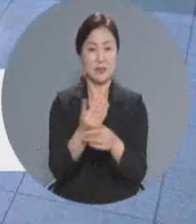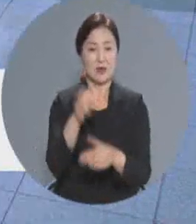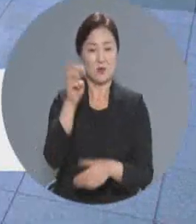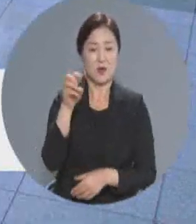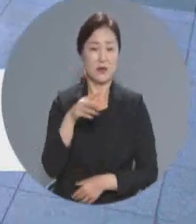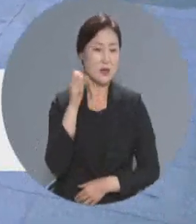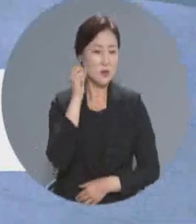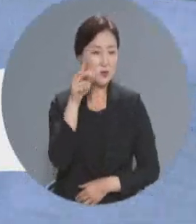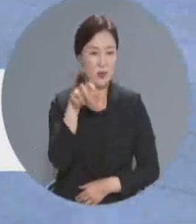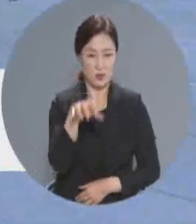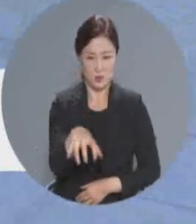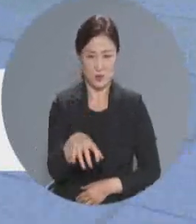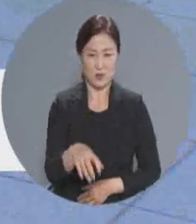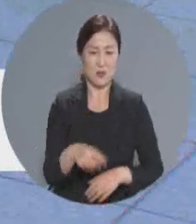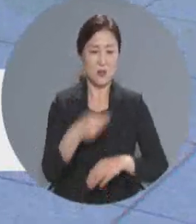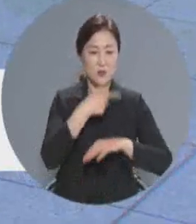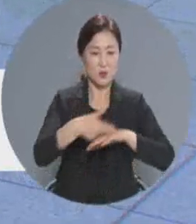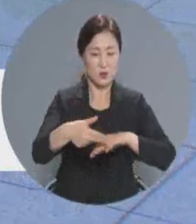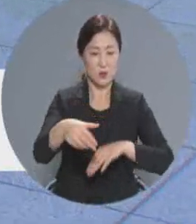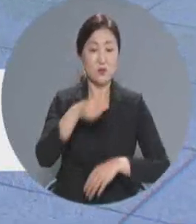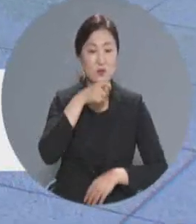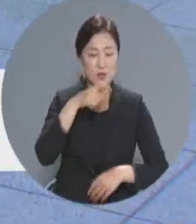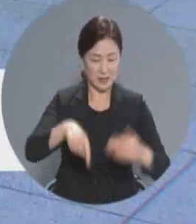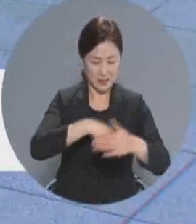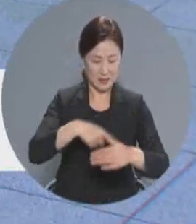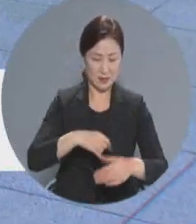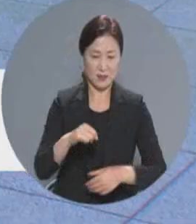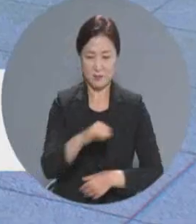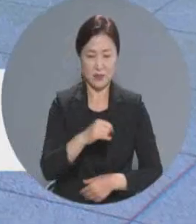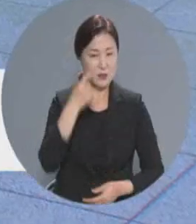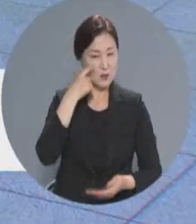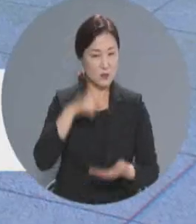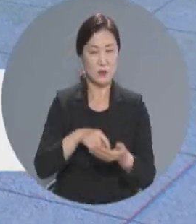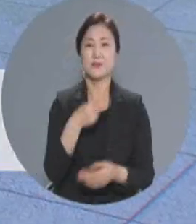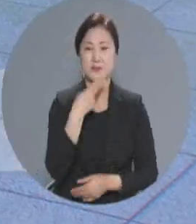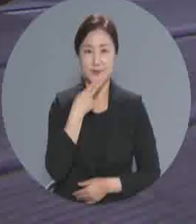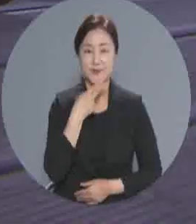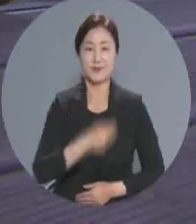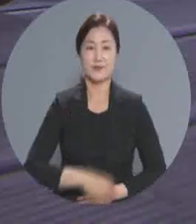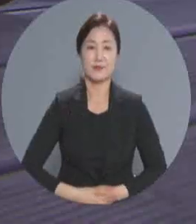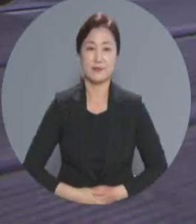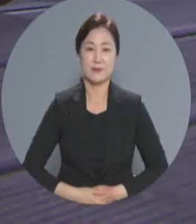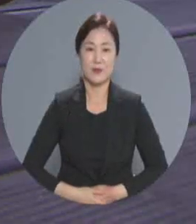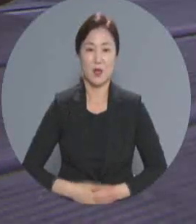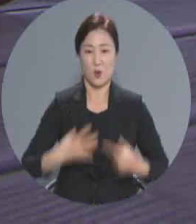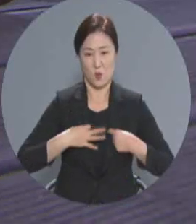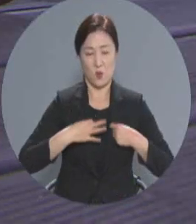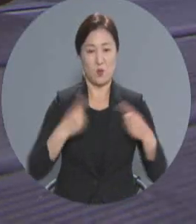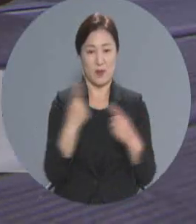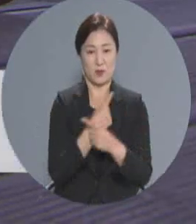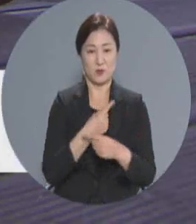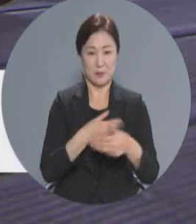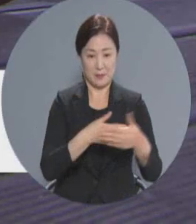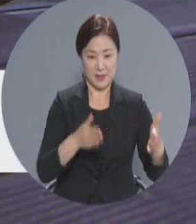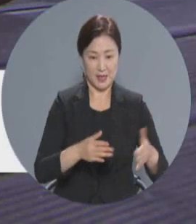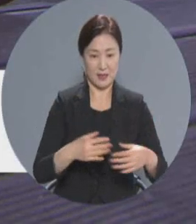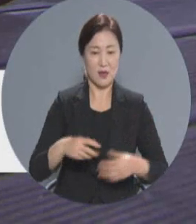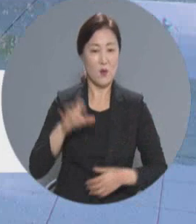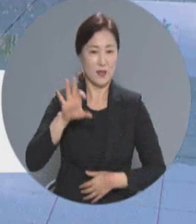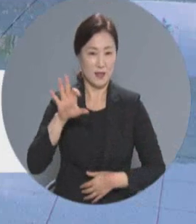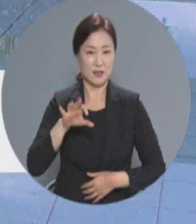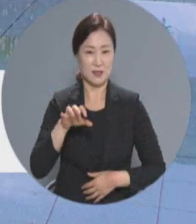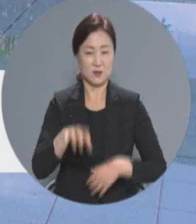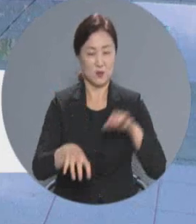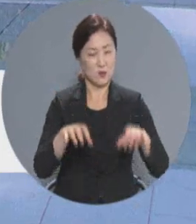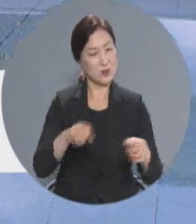광양의 숙박시설 야외 수영장 물에서도 바이러스는 검출되지 않았습니다. 탈의실이라든지 화장실 그런 데서 좀